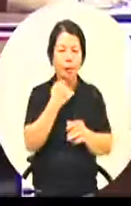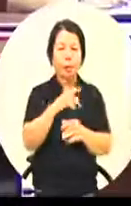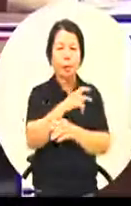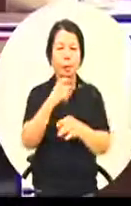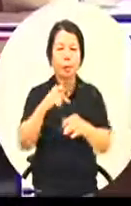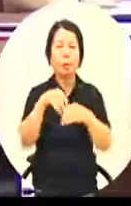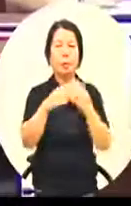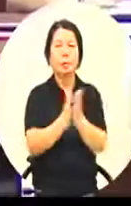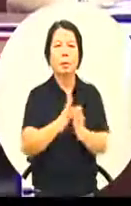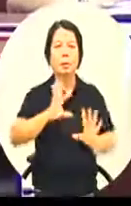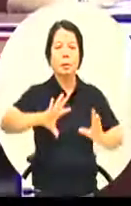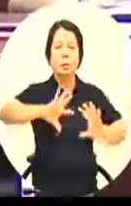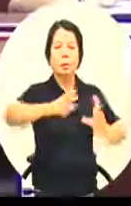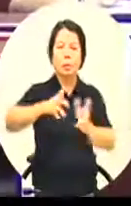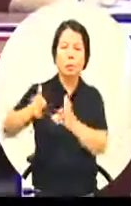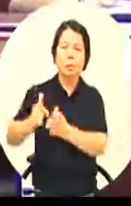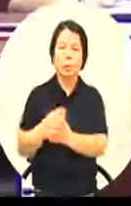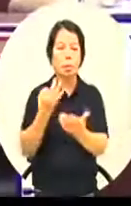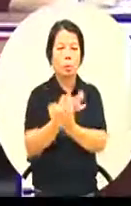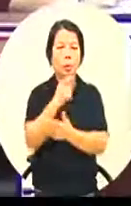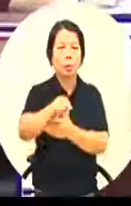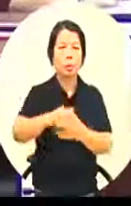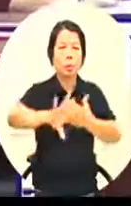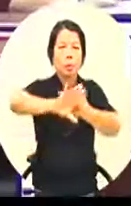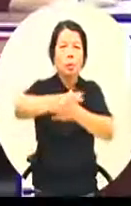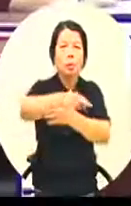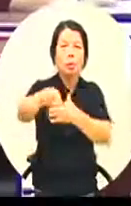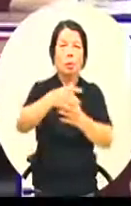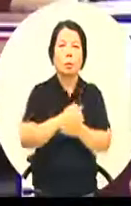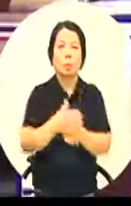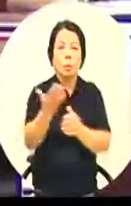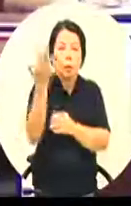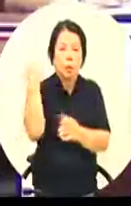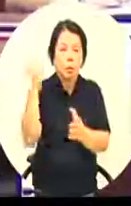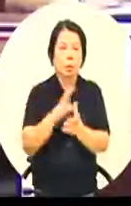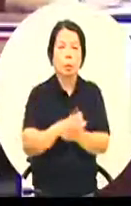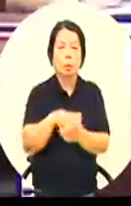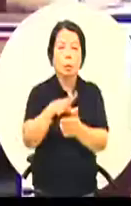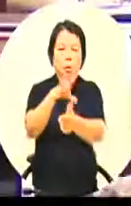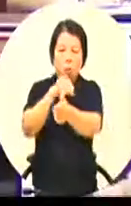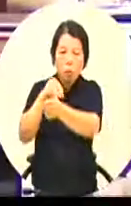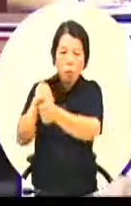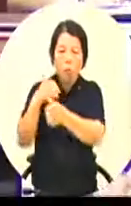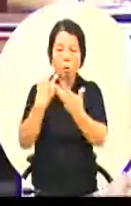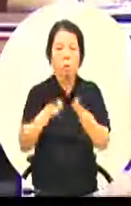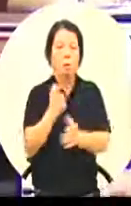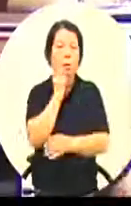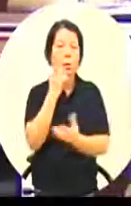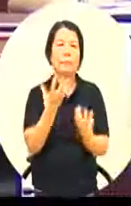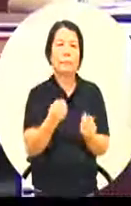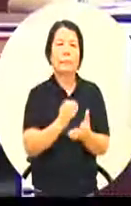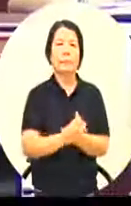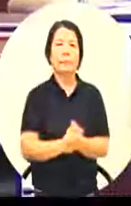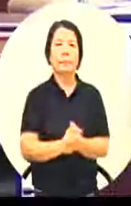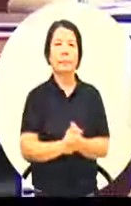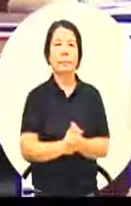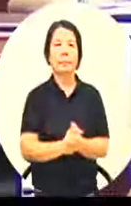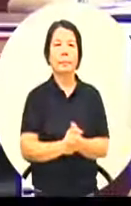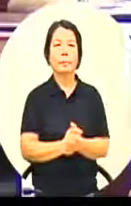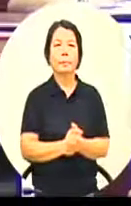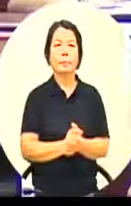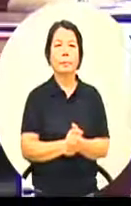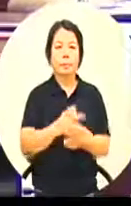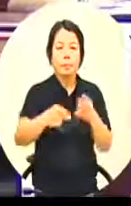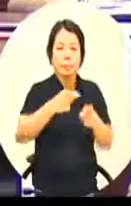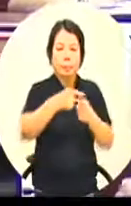化是不足的。那很多国外的例子也显现它从小多语的转换也不是那么困难，所以这个议题我倒是觉得应